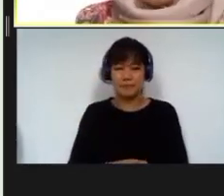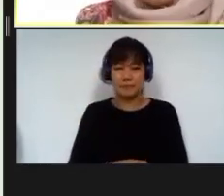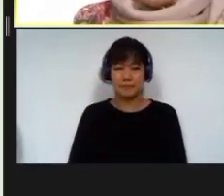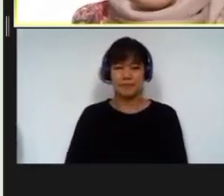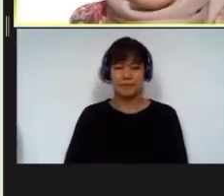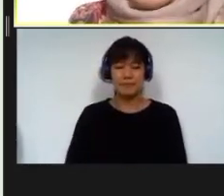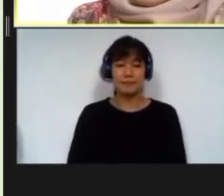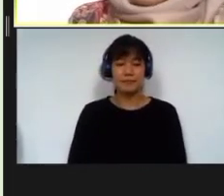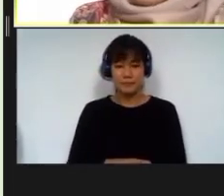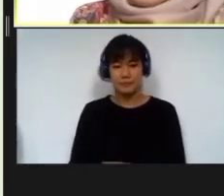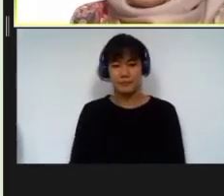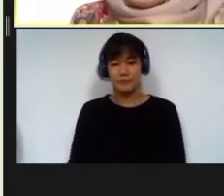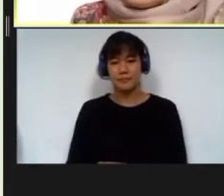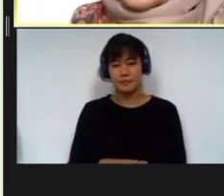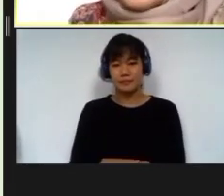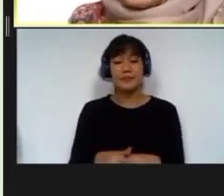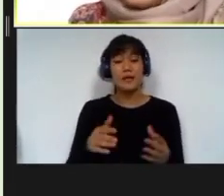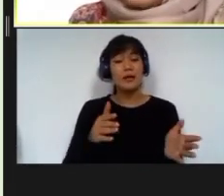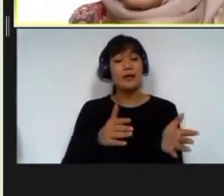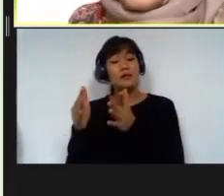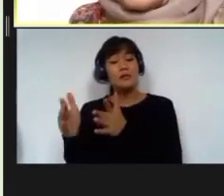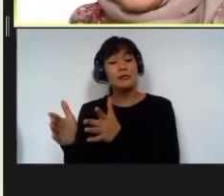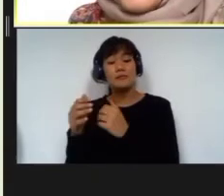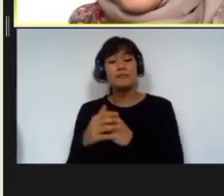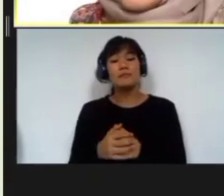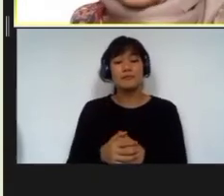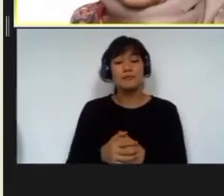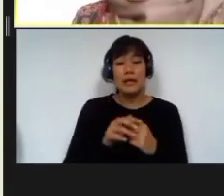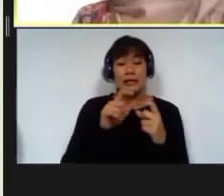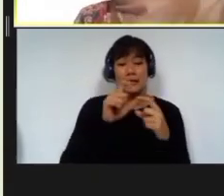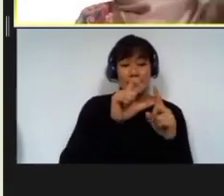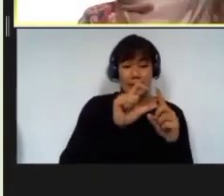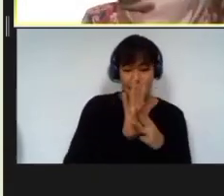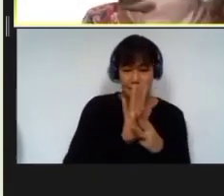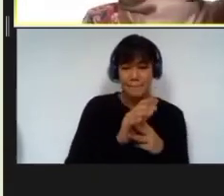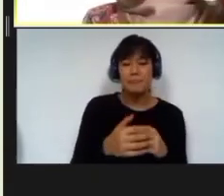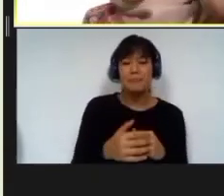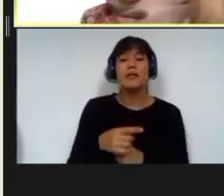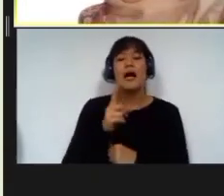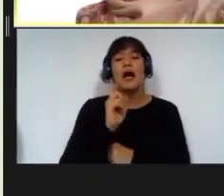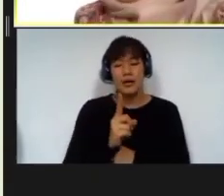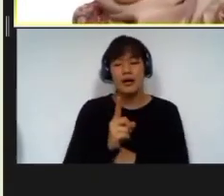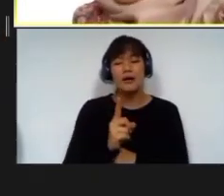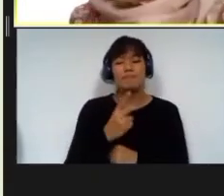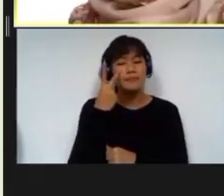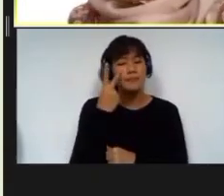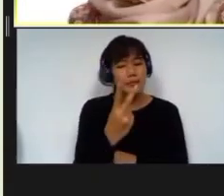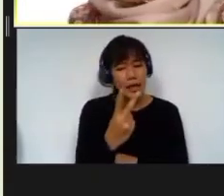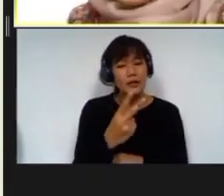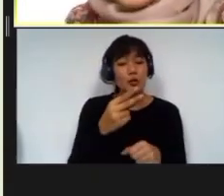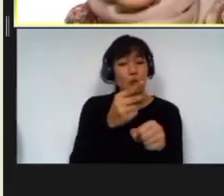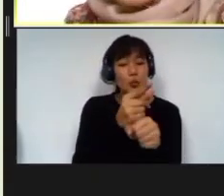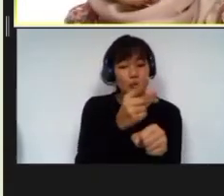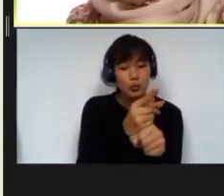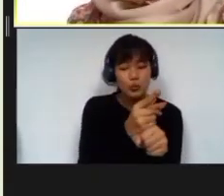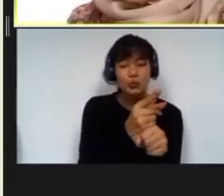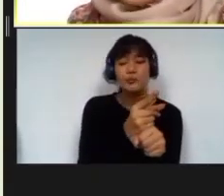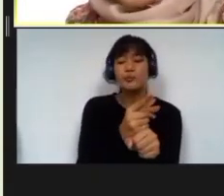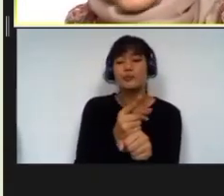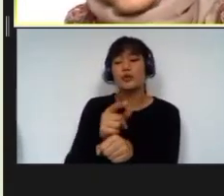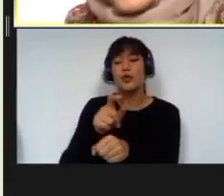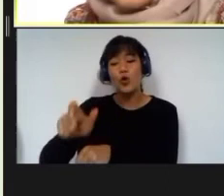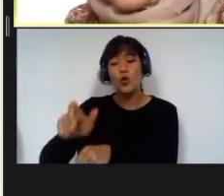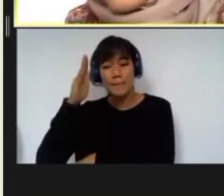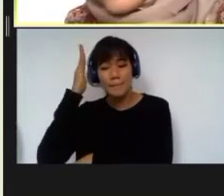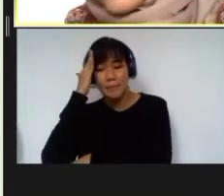perempuan. Lalu kemudian di bidang sumber daya manusia itu juga kita mesti cek para guru, para pimpinan,